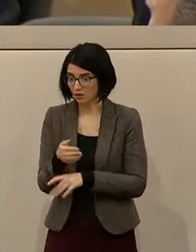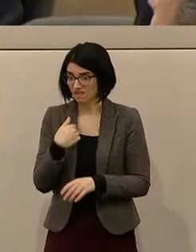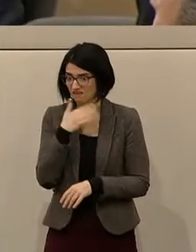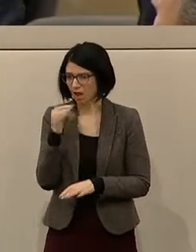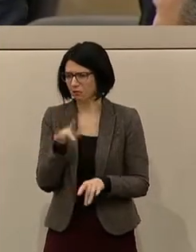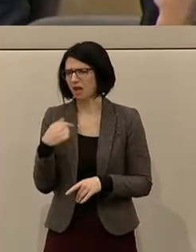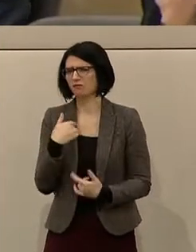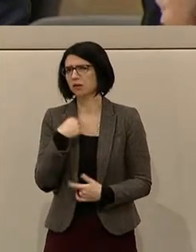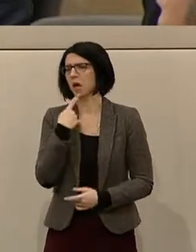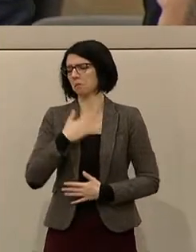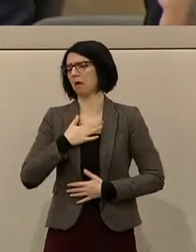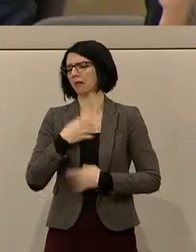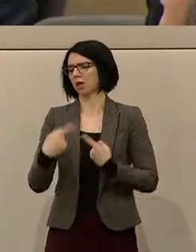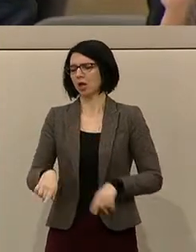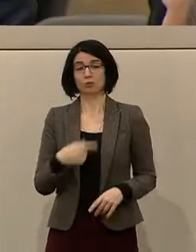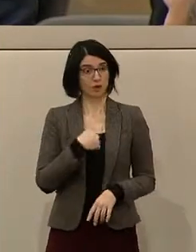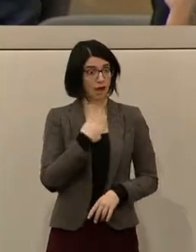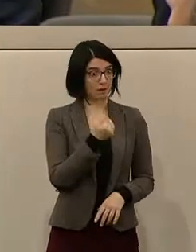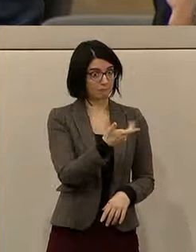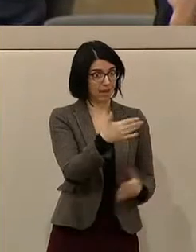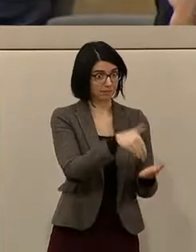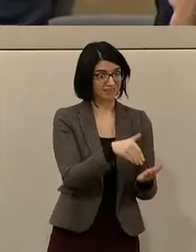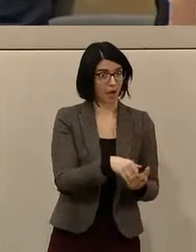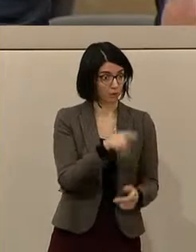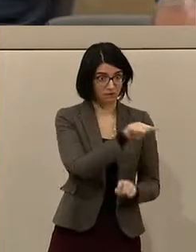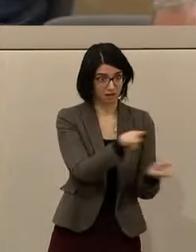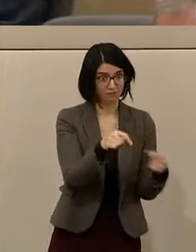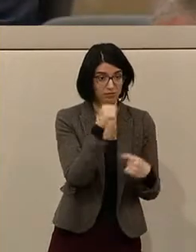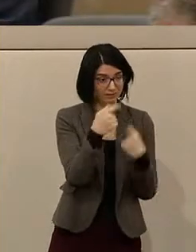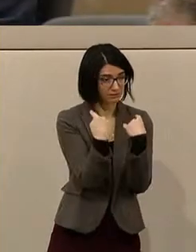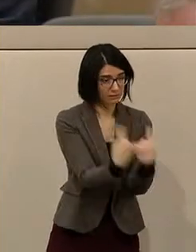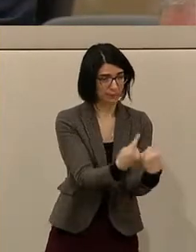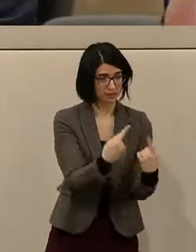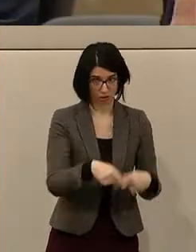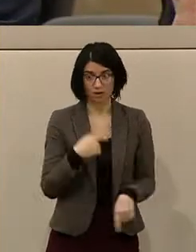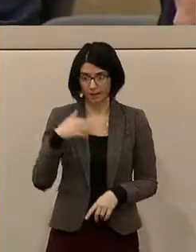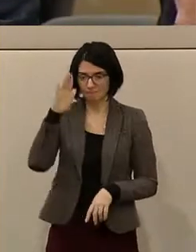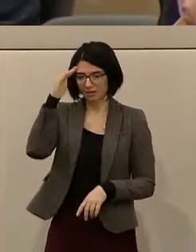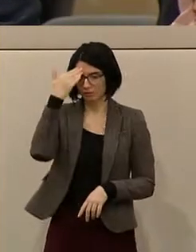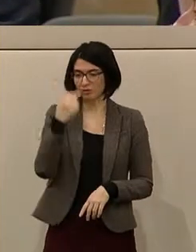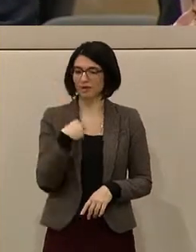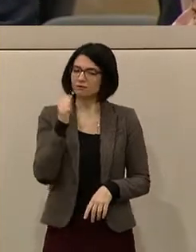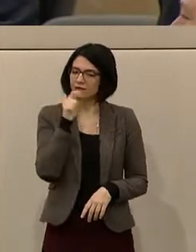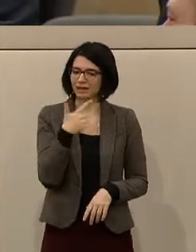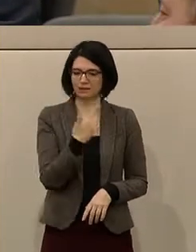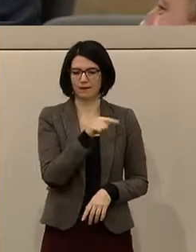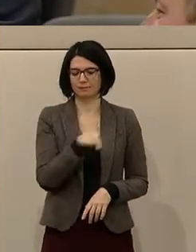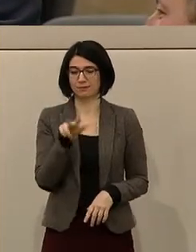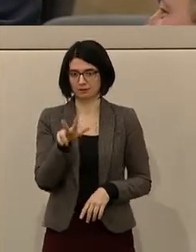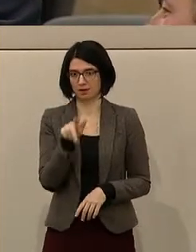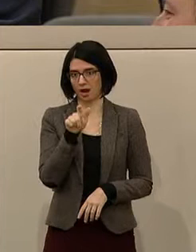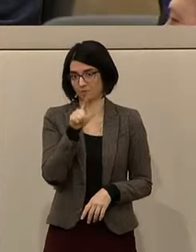1000 Menschen in Österreich circa pro Jahr nicht. Und ich frage Sie, ist Ihnen bewusst, dass täglich 2 bis 3 Menschen